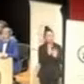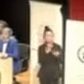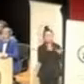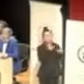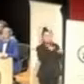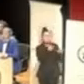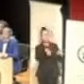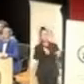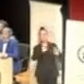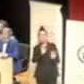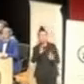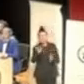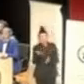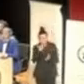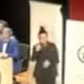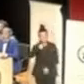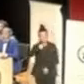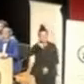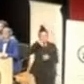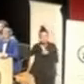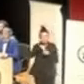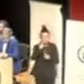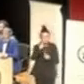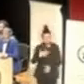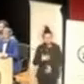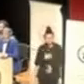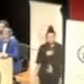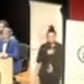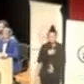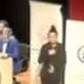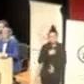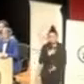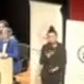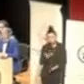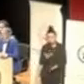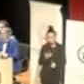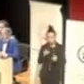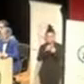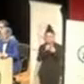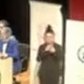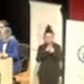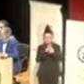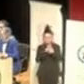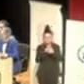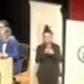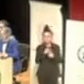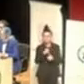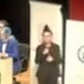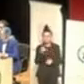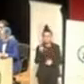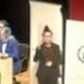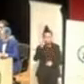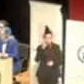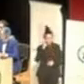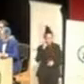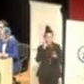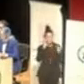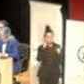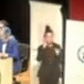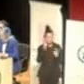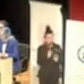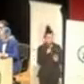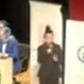Esas benim içime bir hüzün kaplamıştı. 1. Konağın Efendisi. O